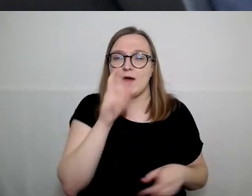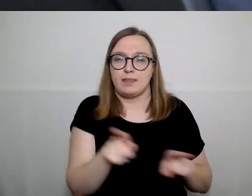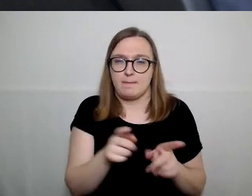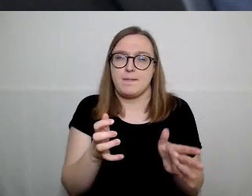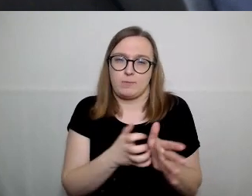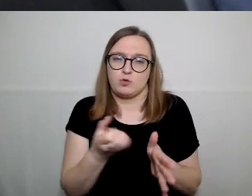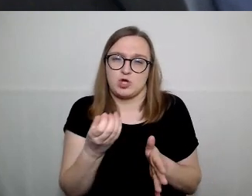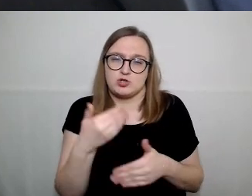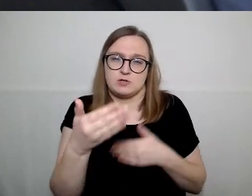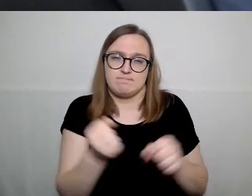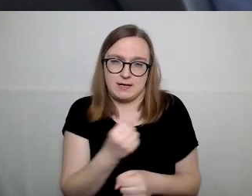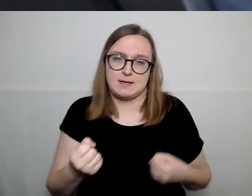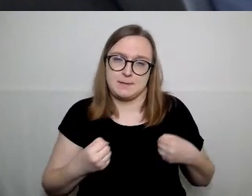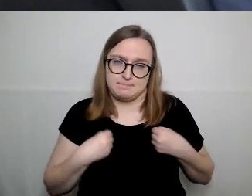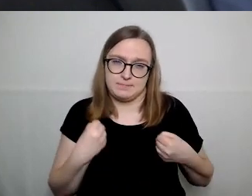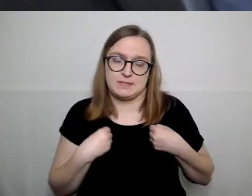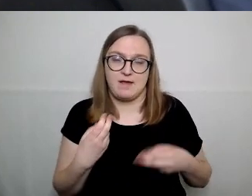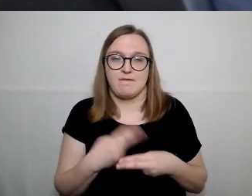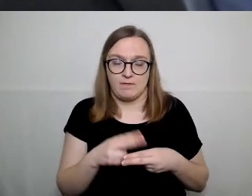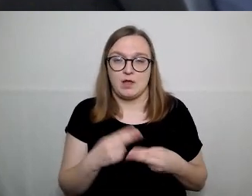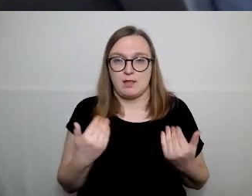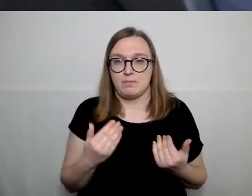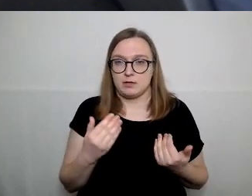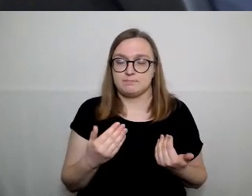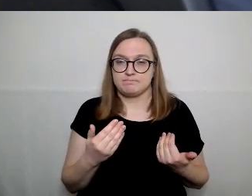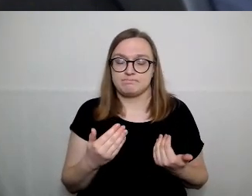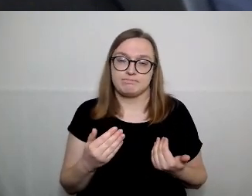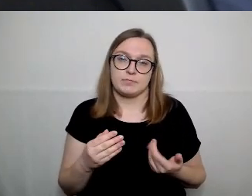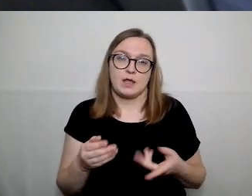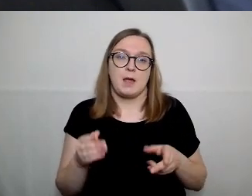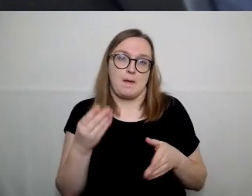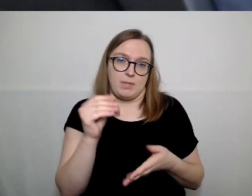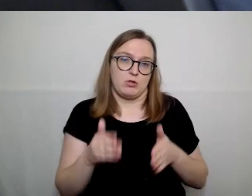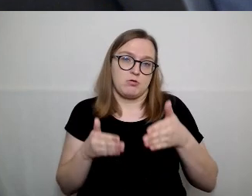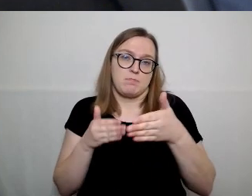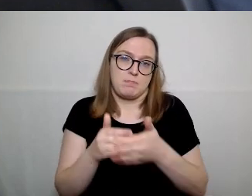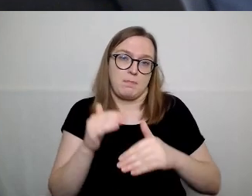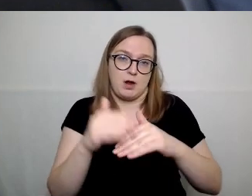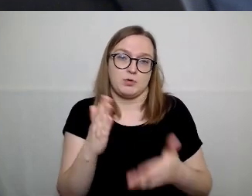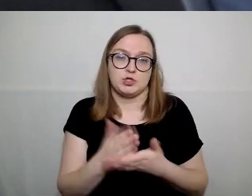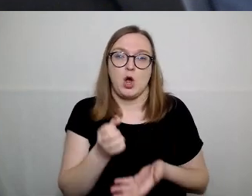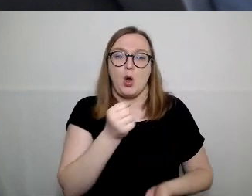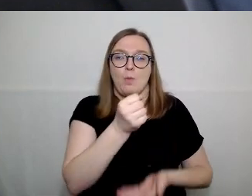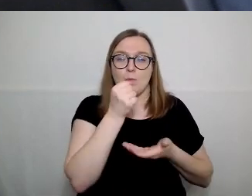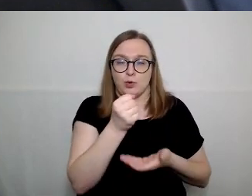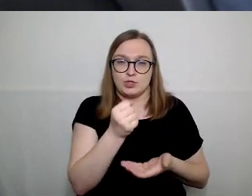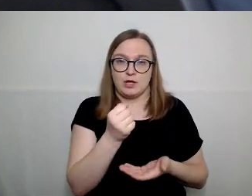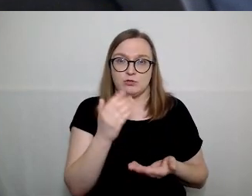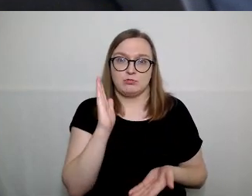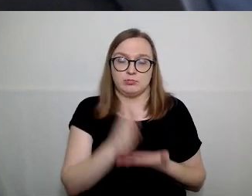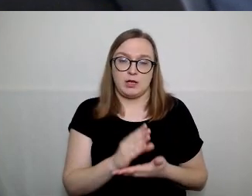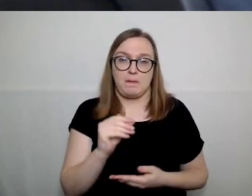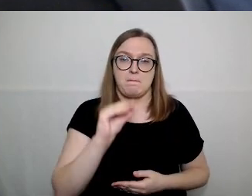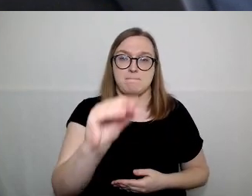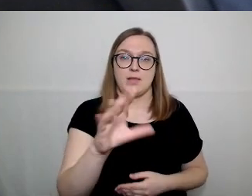pat skiriamos garantijos, kadangi tiesiogiai finansuoti iš biudžeto nėra galimybių šių įmonių. Todėl,